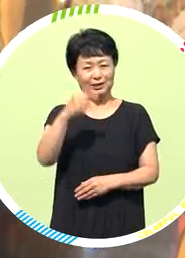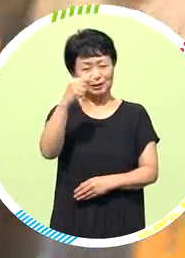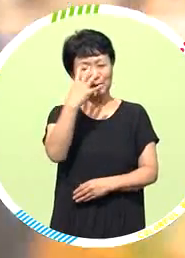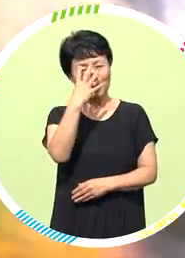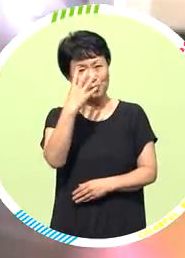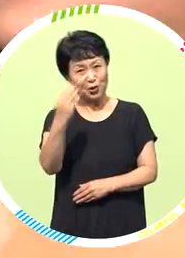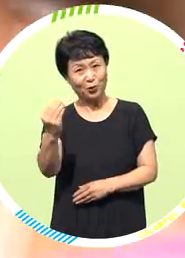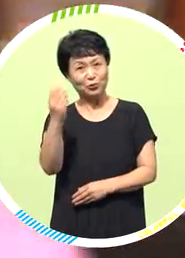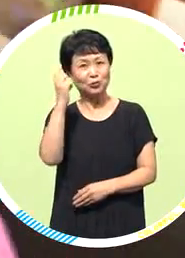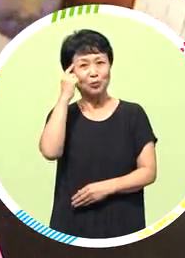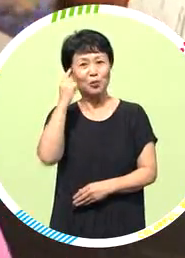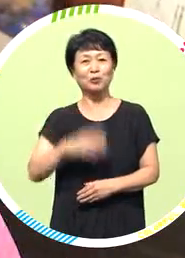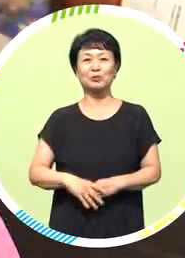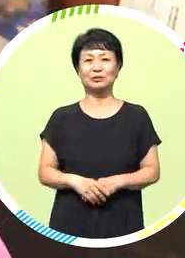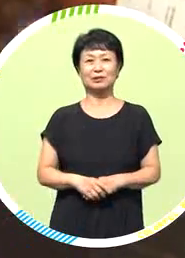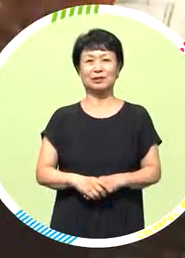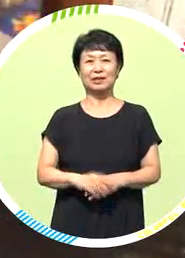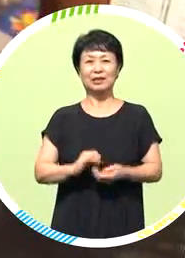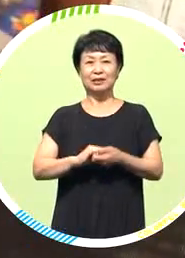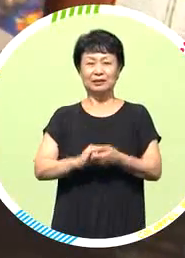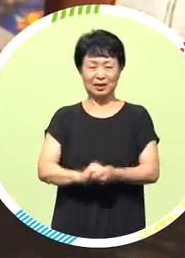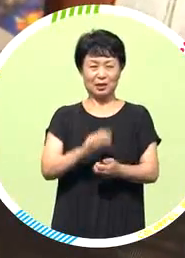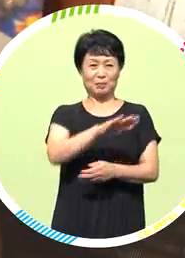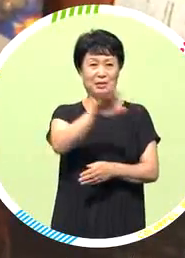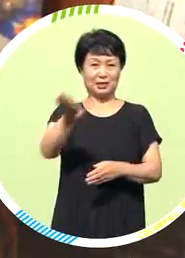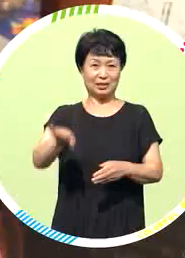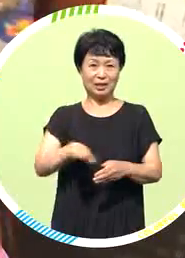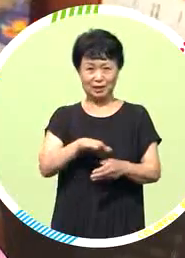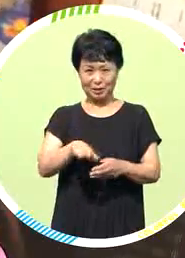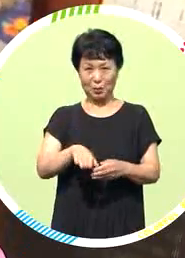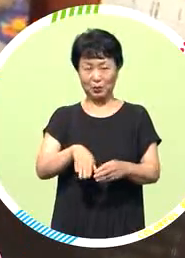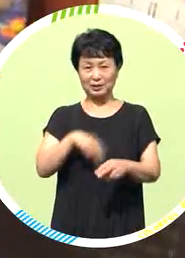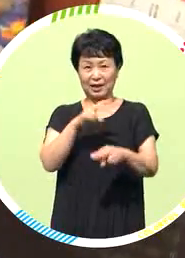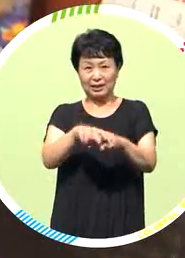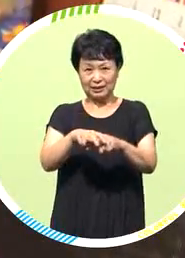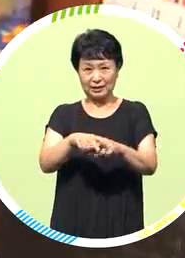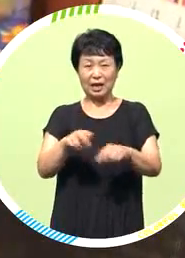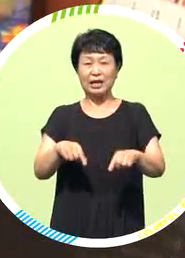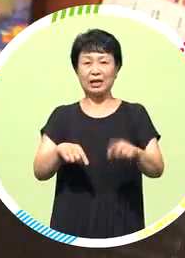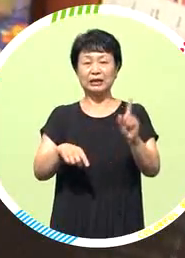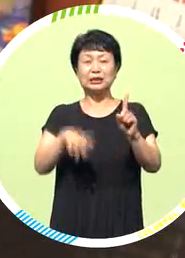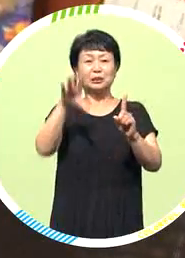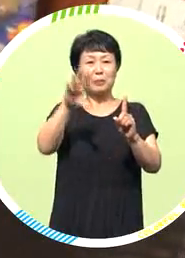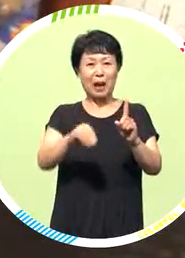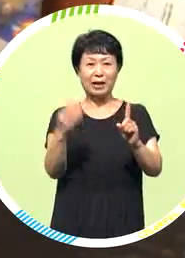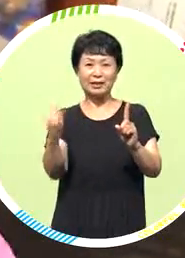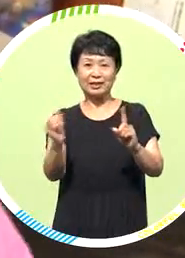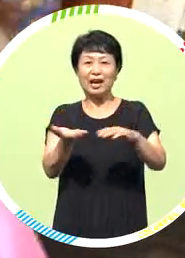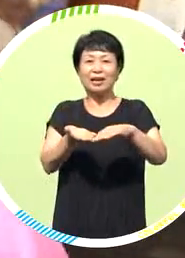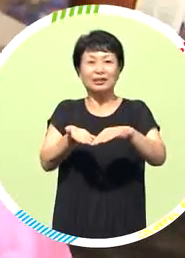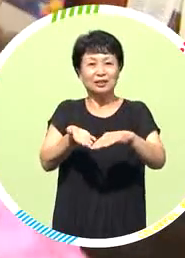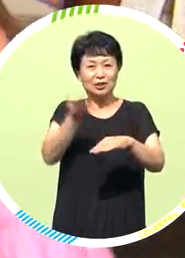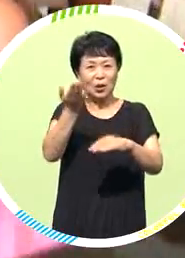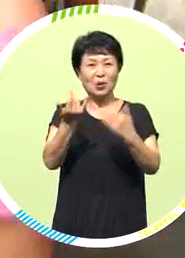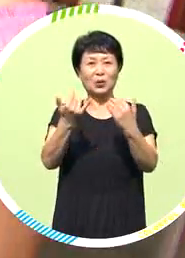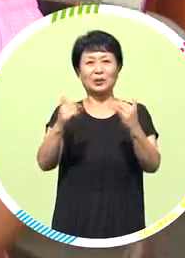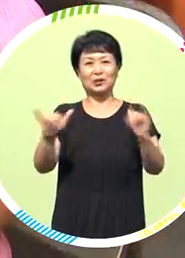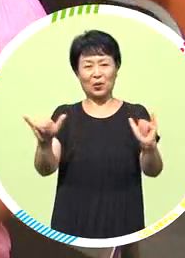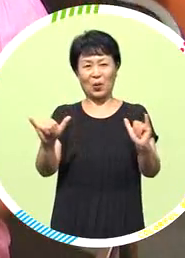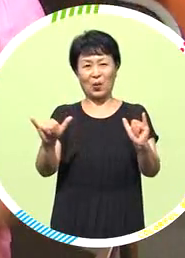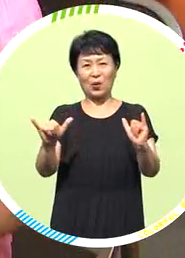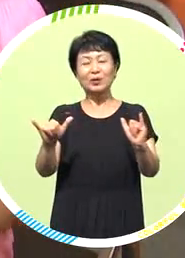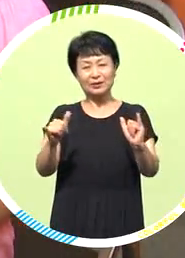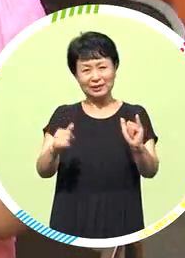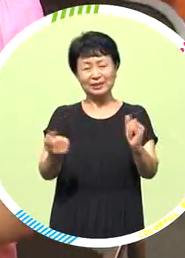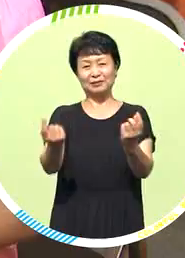思います。 じゃあぜひ、はい、皆さんに参加していただいて、はい、1万人、はい、もっとね1万人以上ですね。 そうですね、う ん、